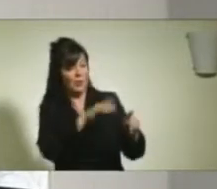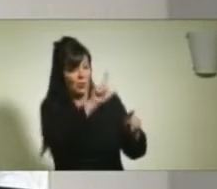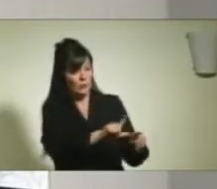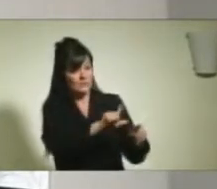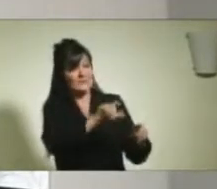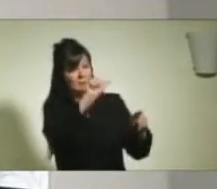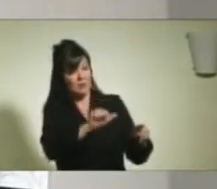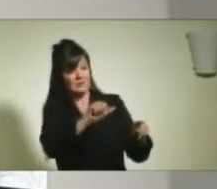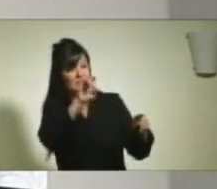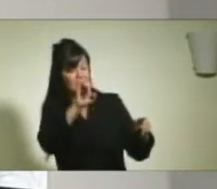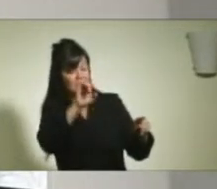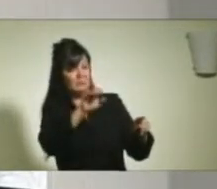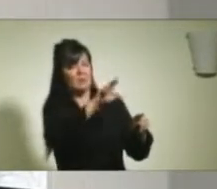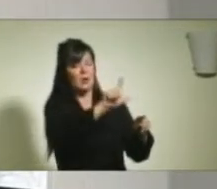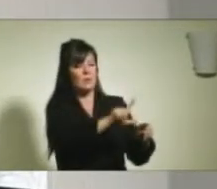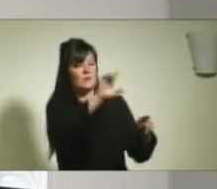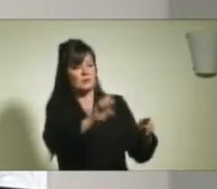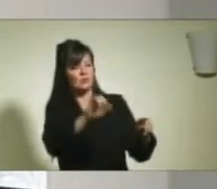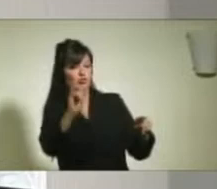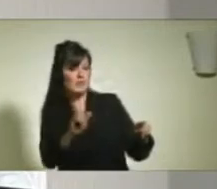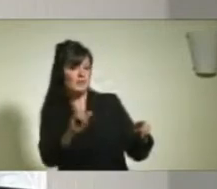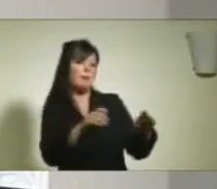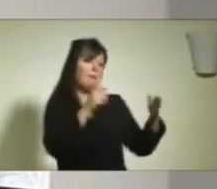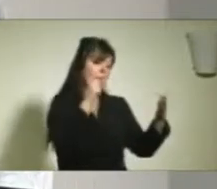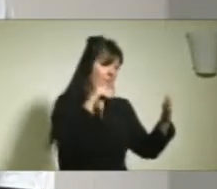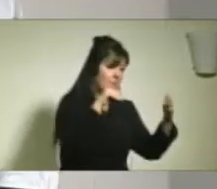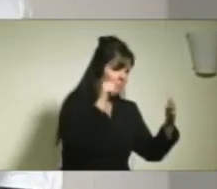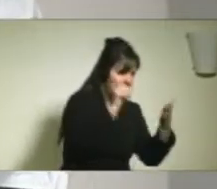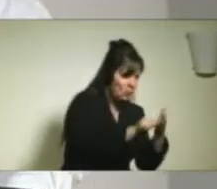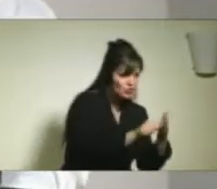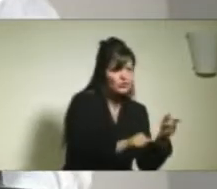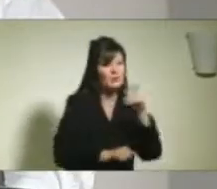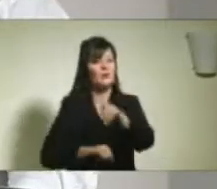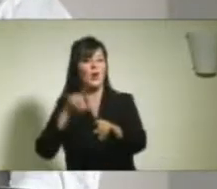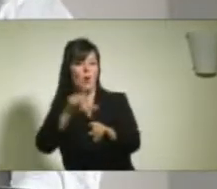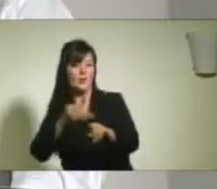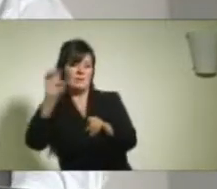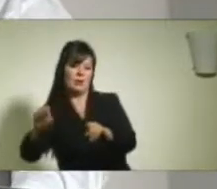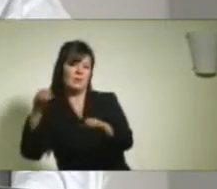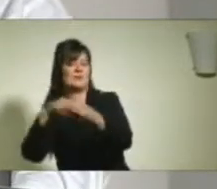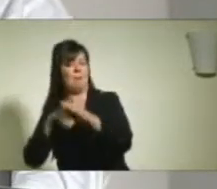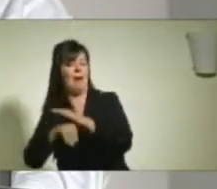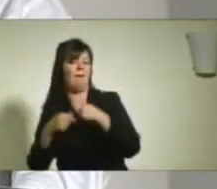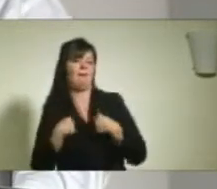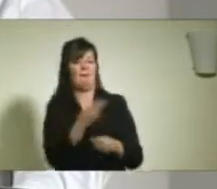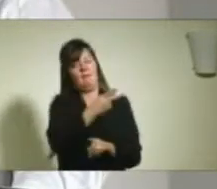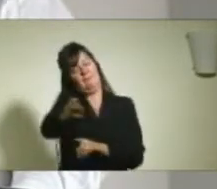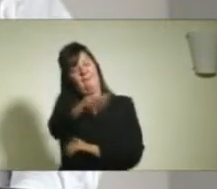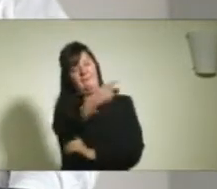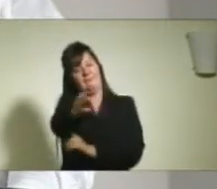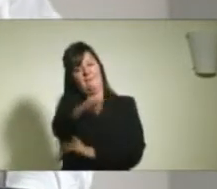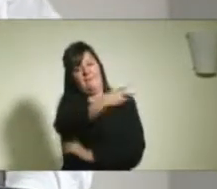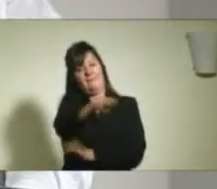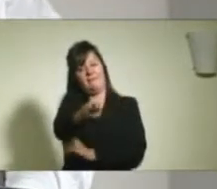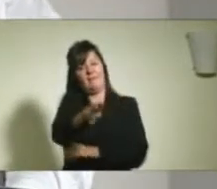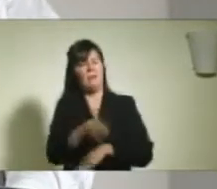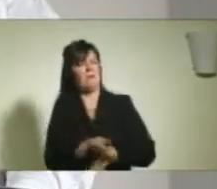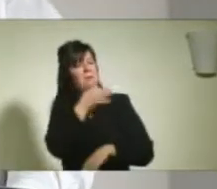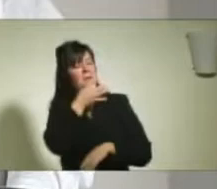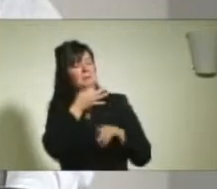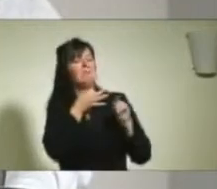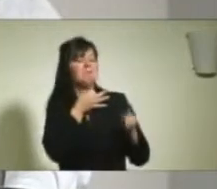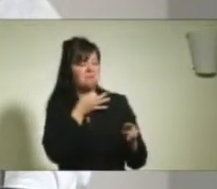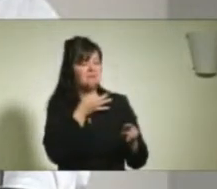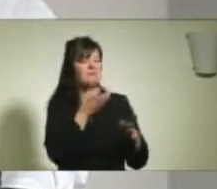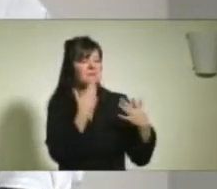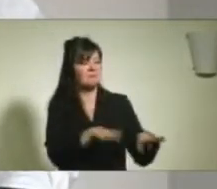le jeudi, c'est le bureau de poste. Et le mardi et le jeudi, c'est la banque. Alors ensuite, je